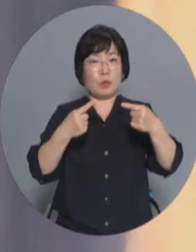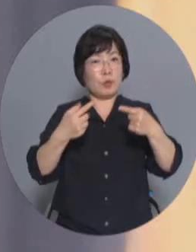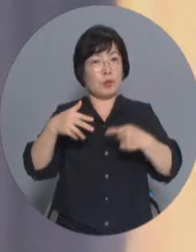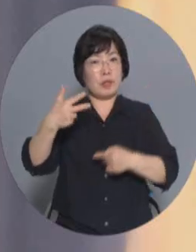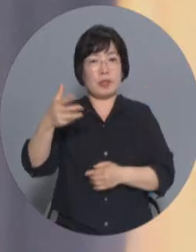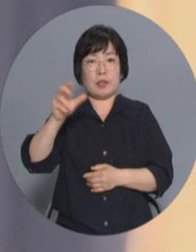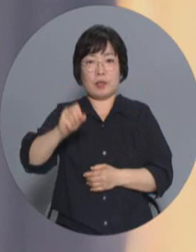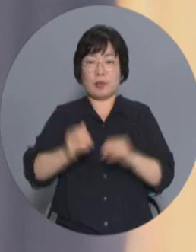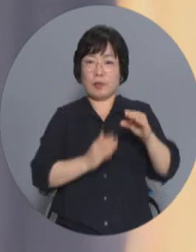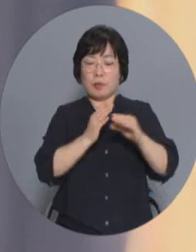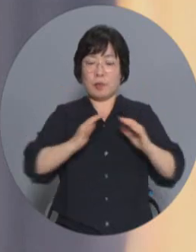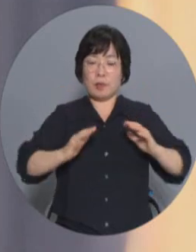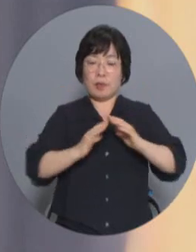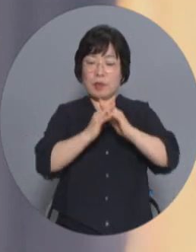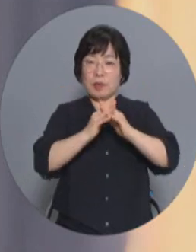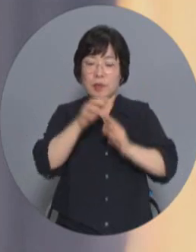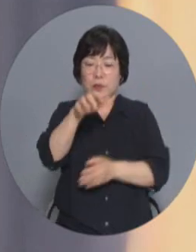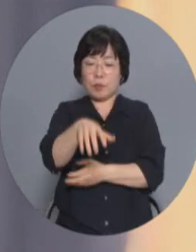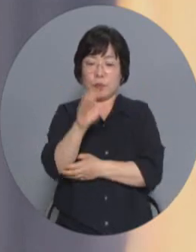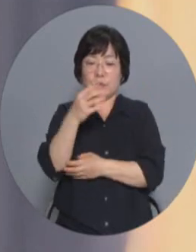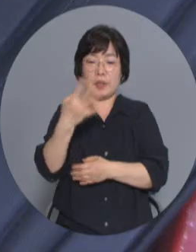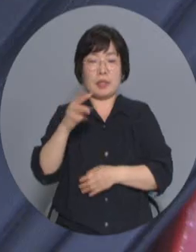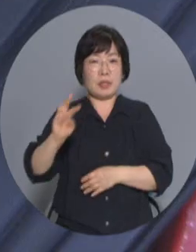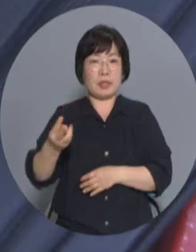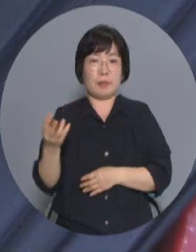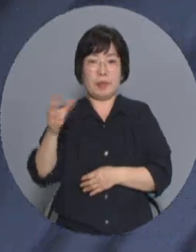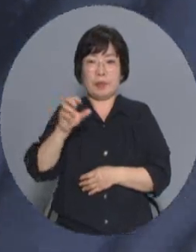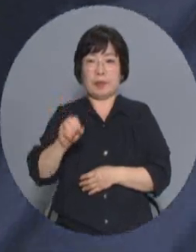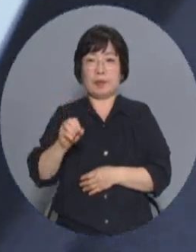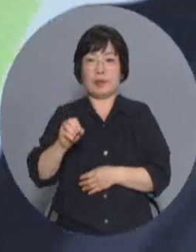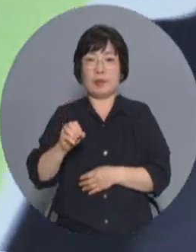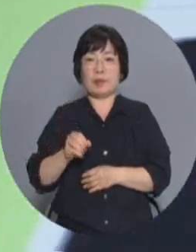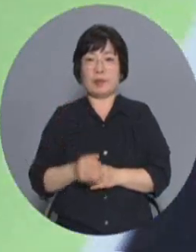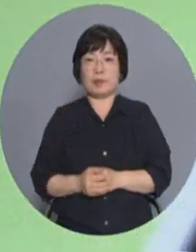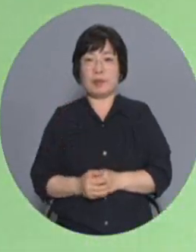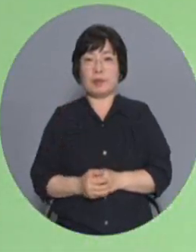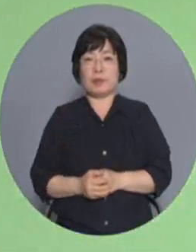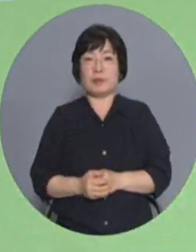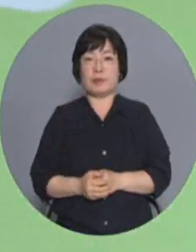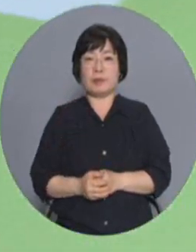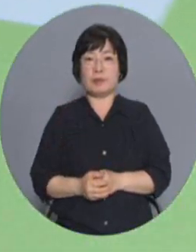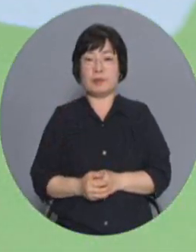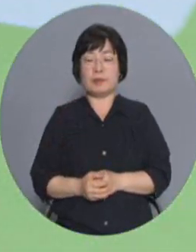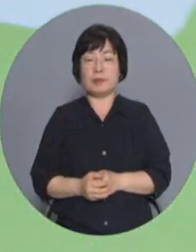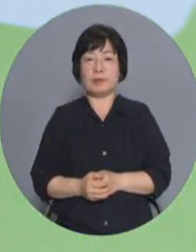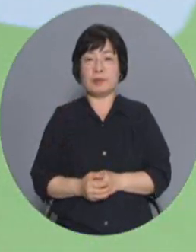이 가운데 건설업은 4,300억 원에 달합니다. MBC 뉴스 김담입니다.